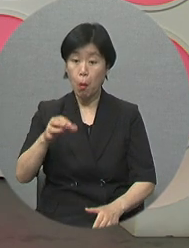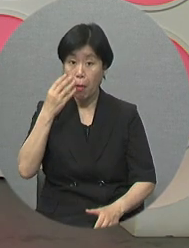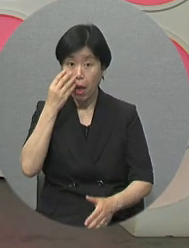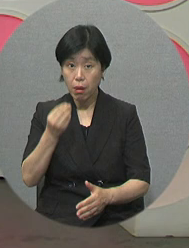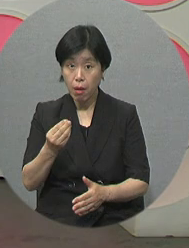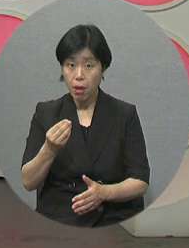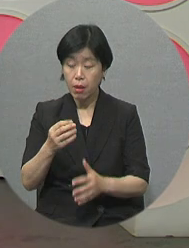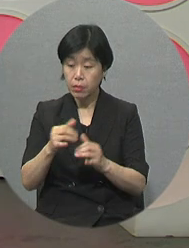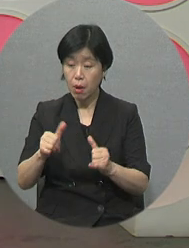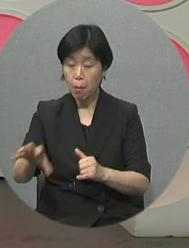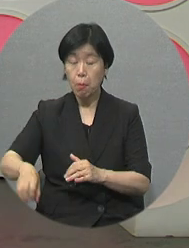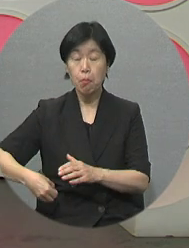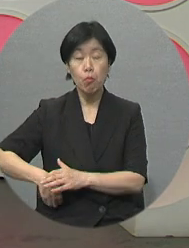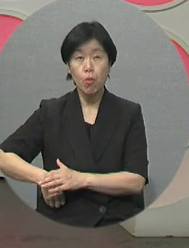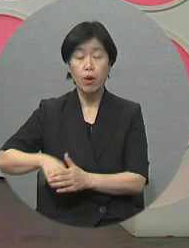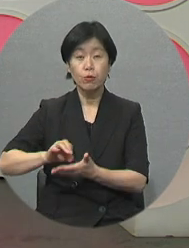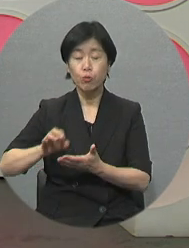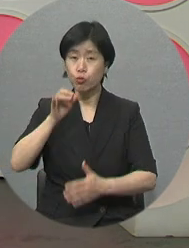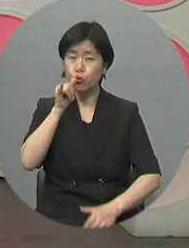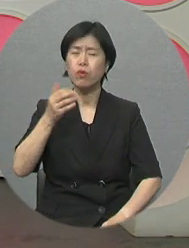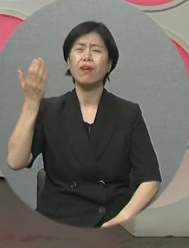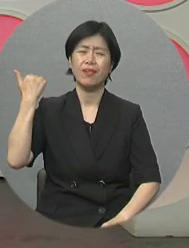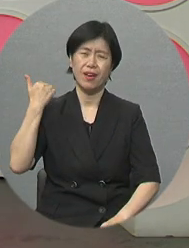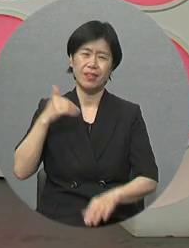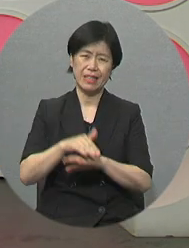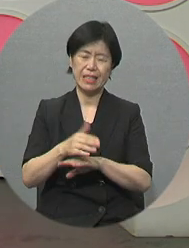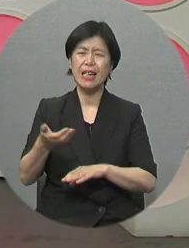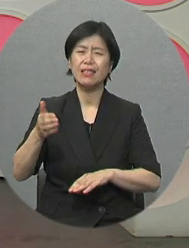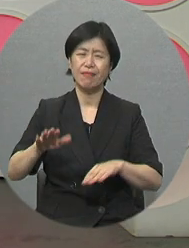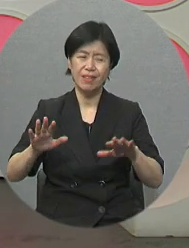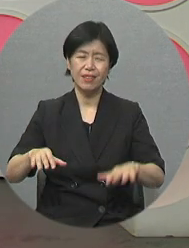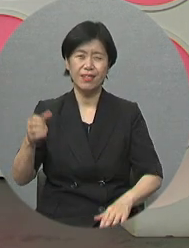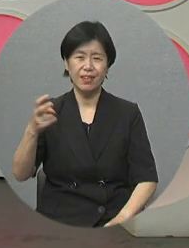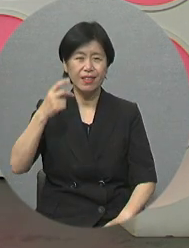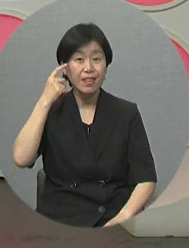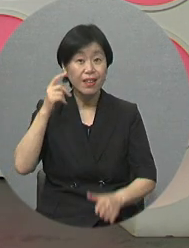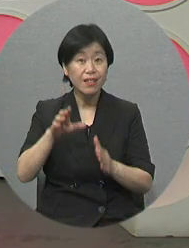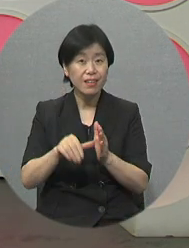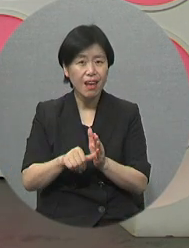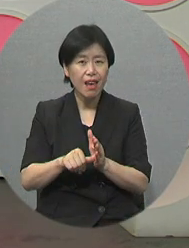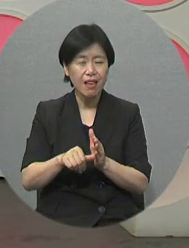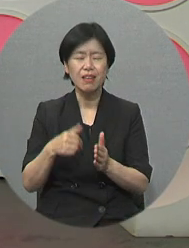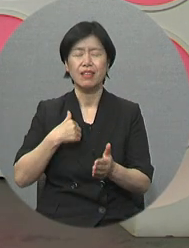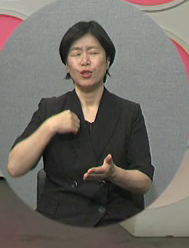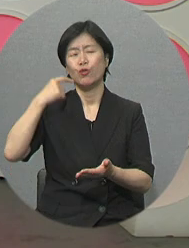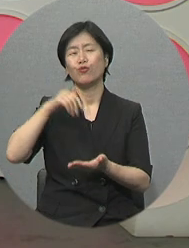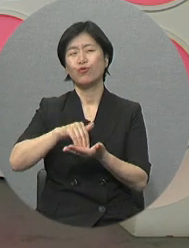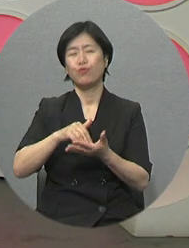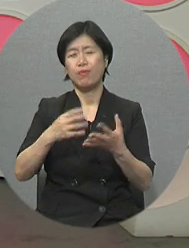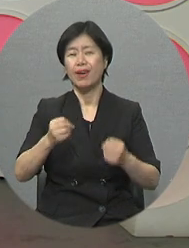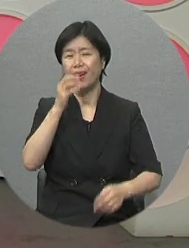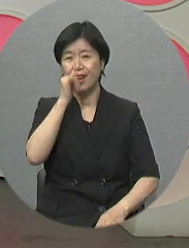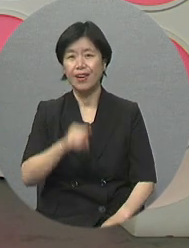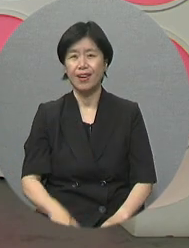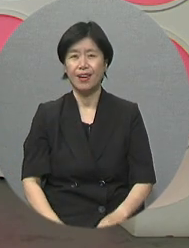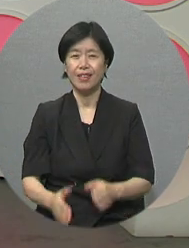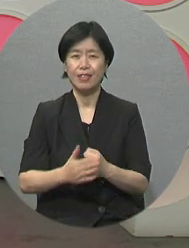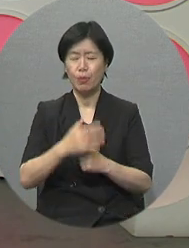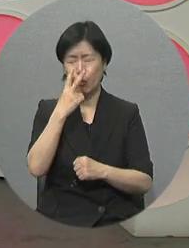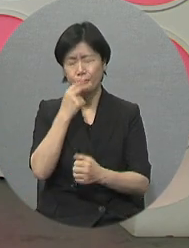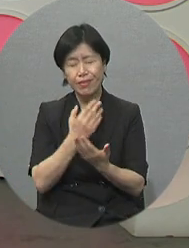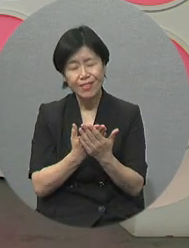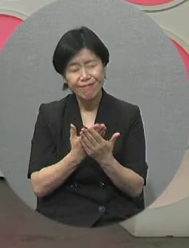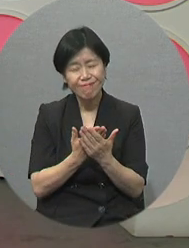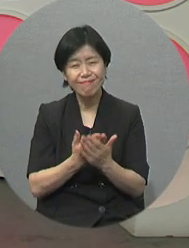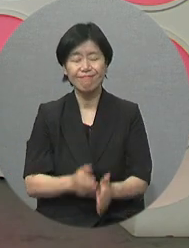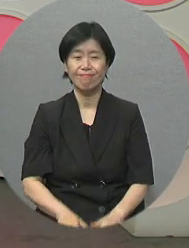시대인데. 그럼요. 그래도 아무튼 잘못됐고 다 내 저거. 깊이 반성하고 있으니까 용서해 주세요. 아니